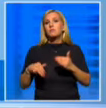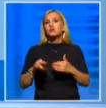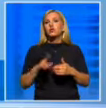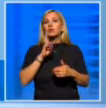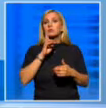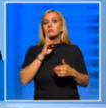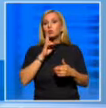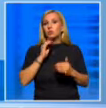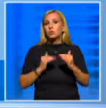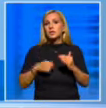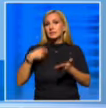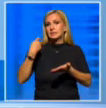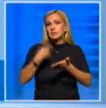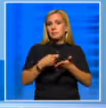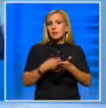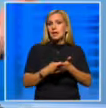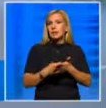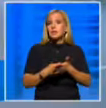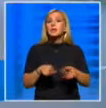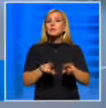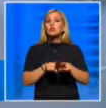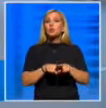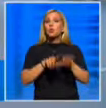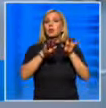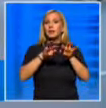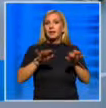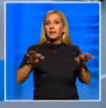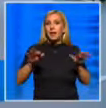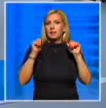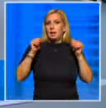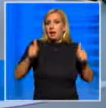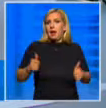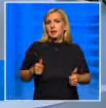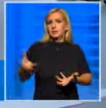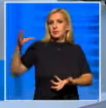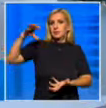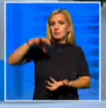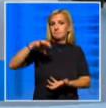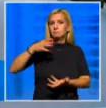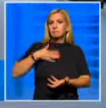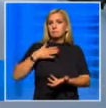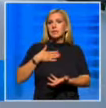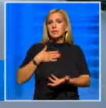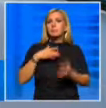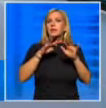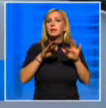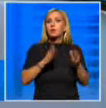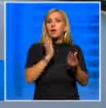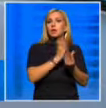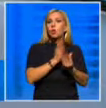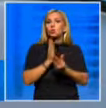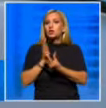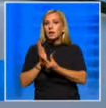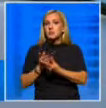Дигиталната раница, в която вложихме специални средства, за да има дигитални ресурси за всички деца и достъп до